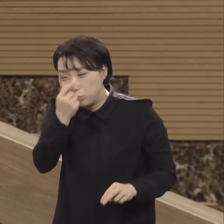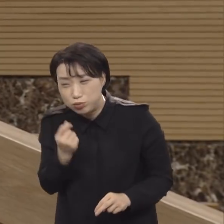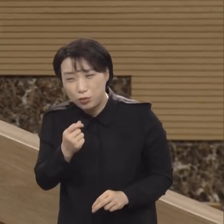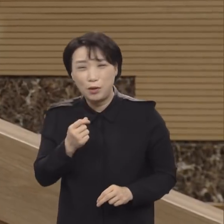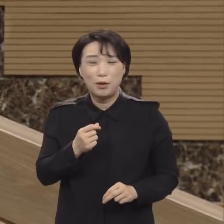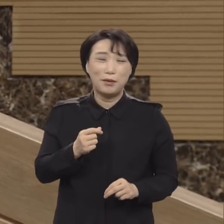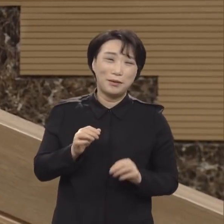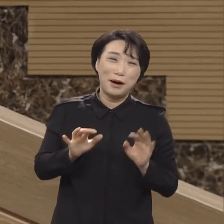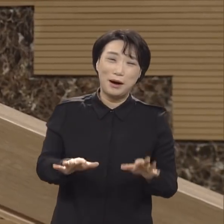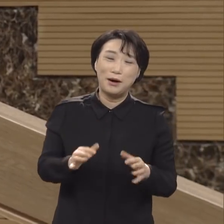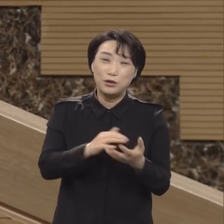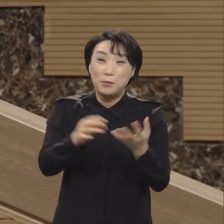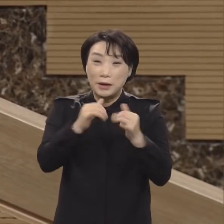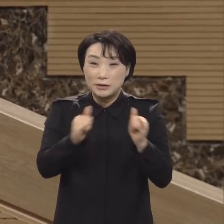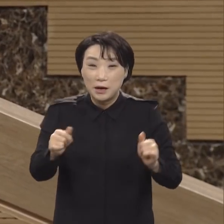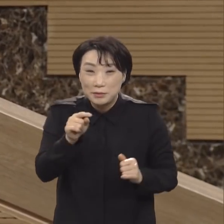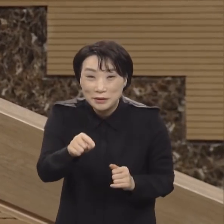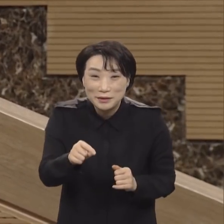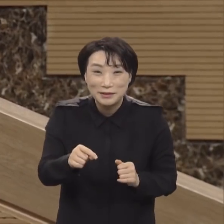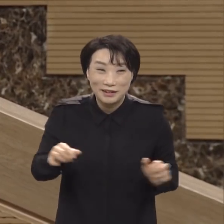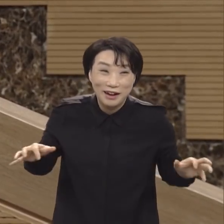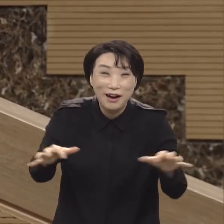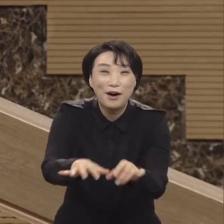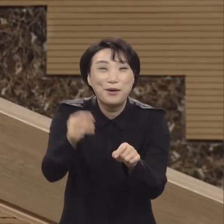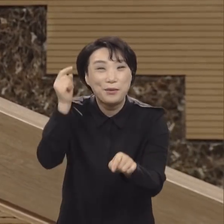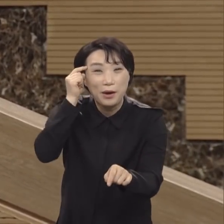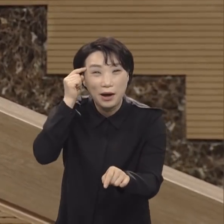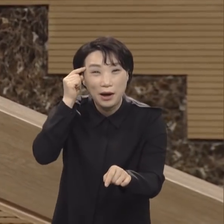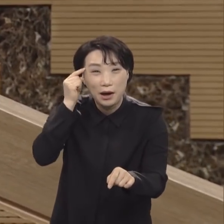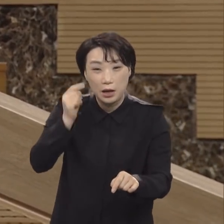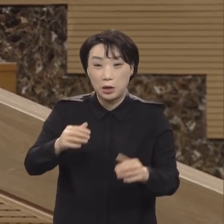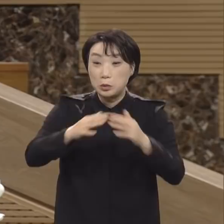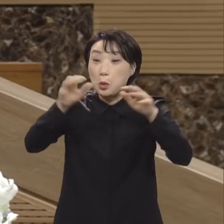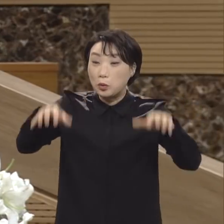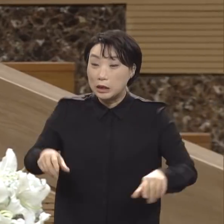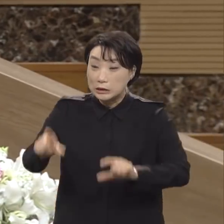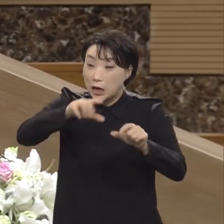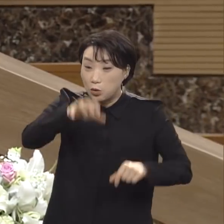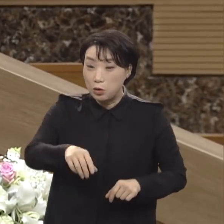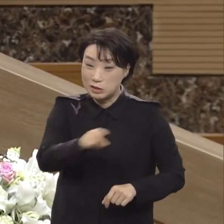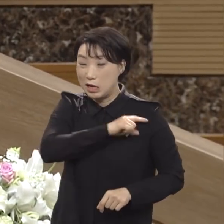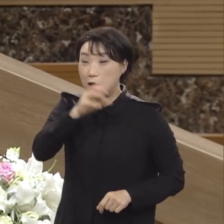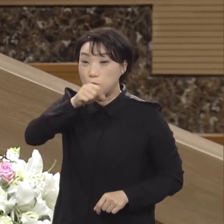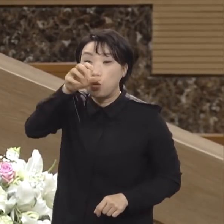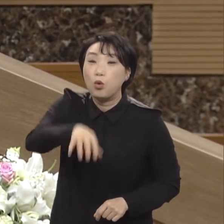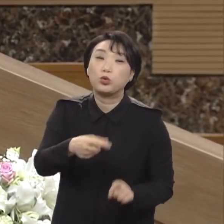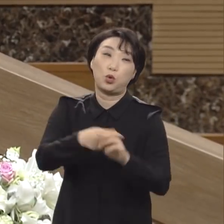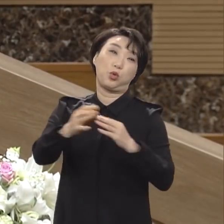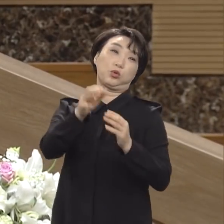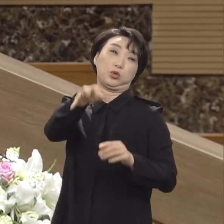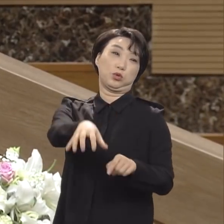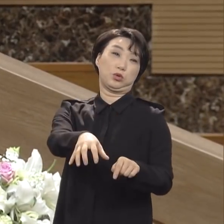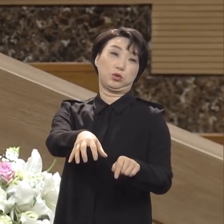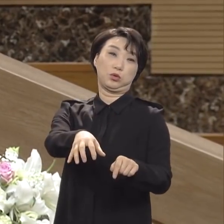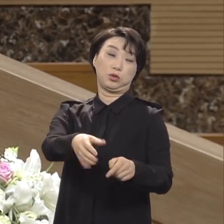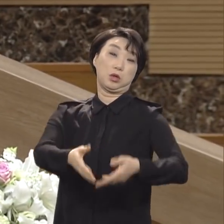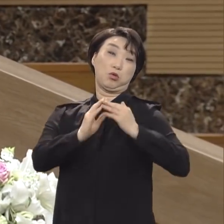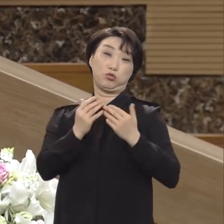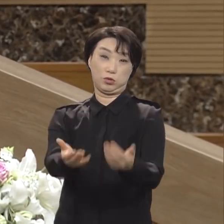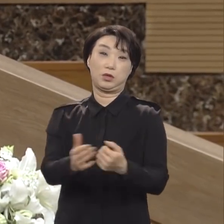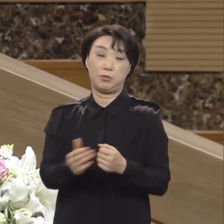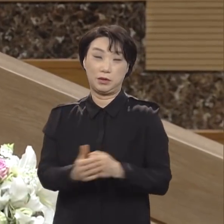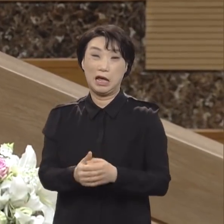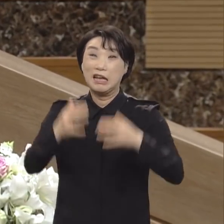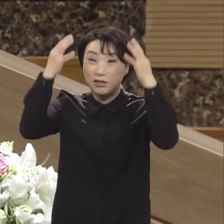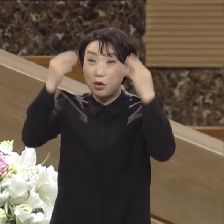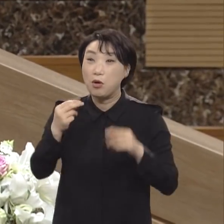그 수많은 사람들이 왜 그러냐? 자기 동네에서 제일 좋은 건물이 교회예요. 응? 제일